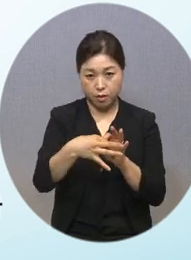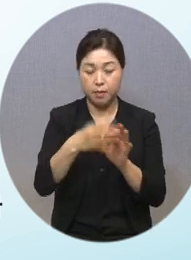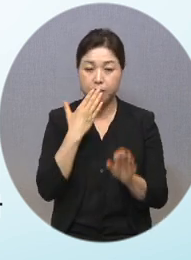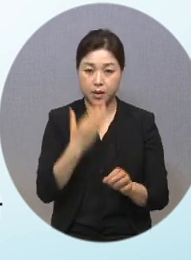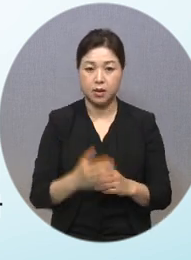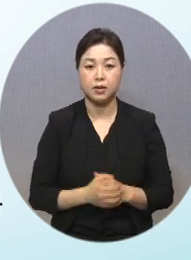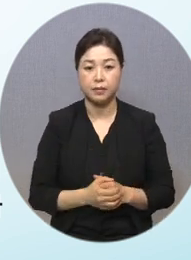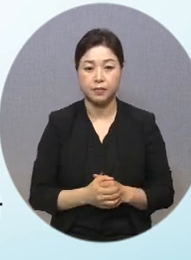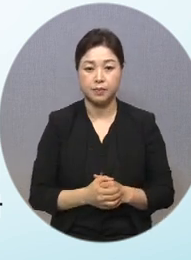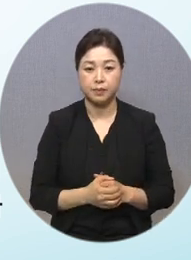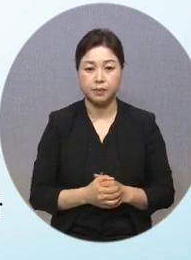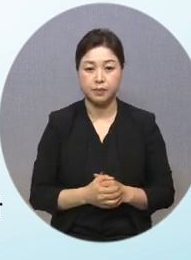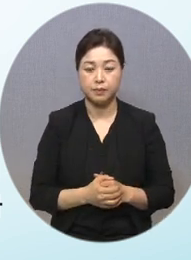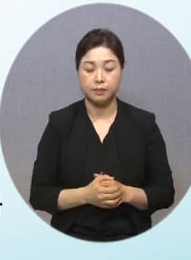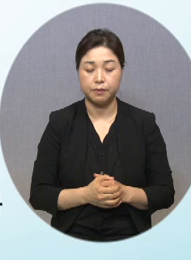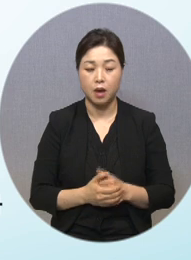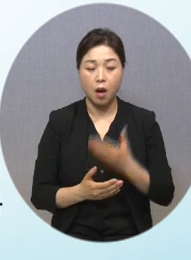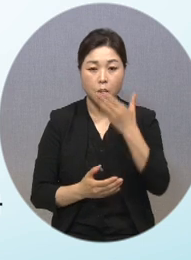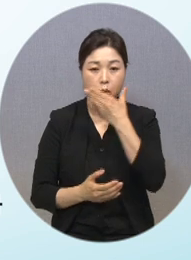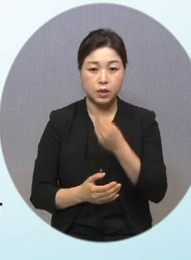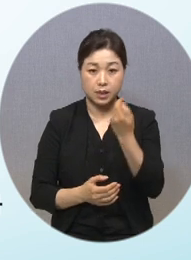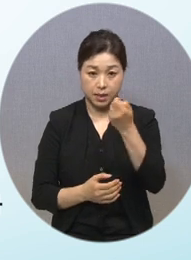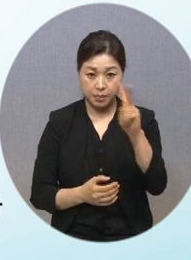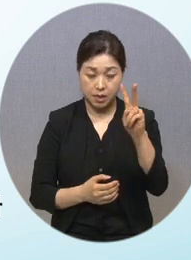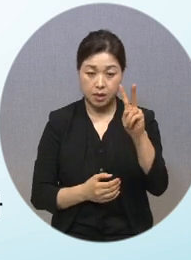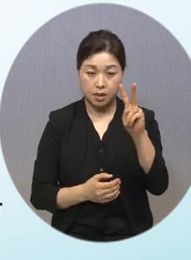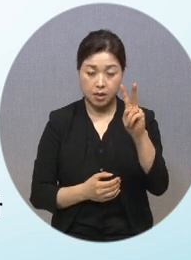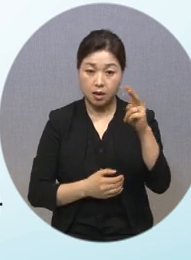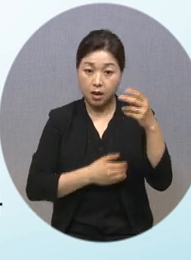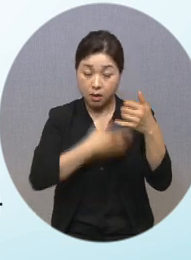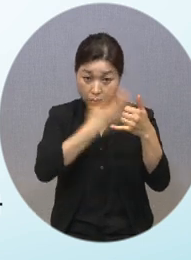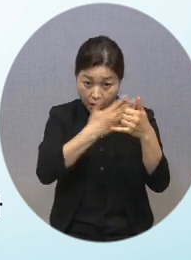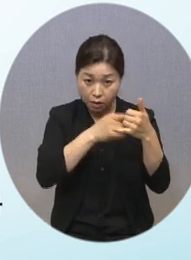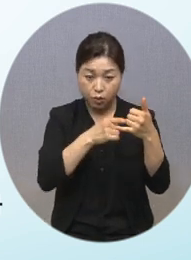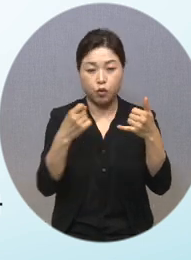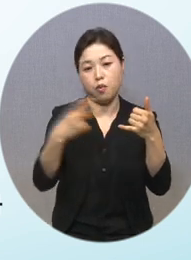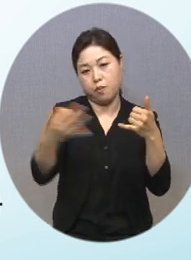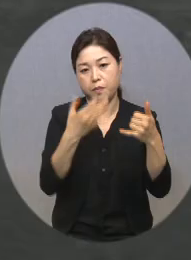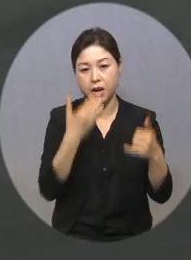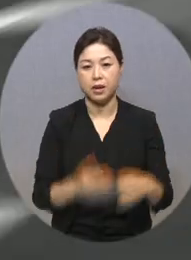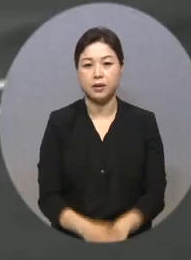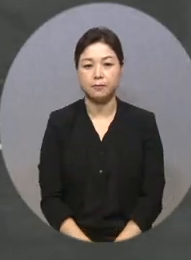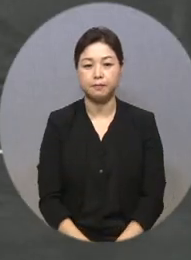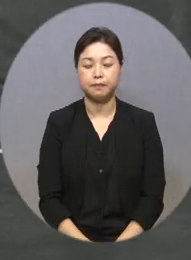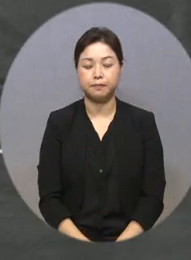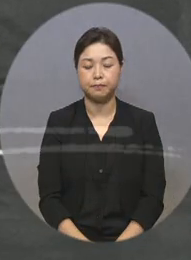됩니다. 해당 프로그램은 복지TV 유튜브 채널로 다시 볼 수 있습니다.